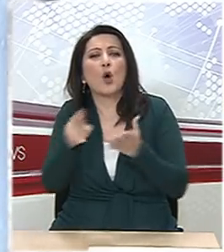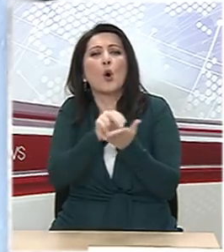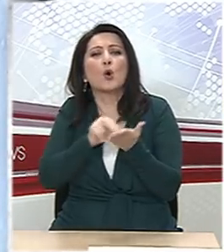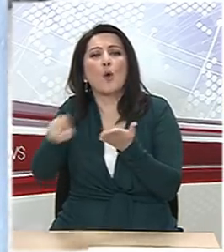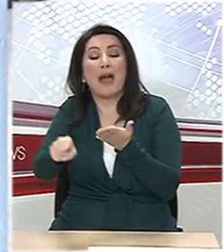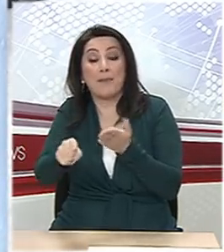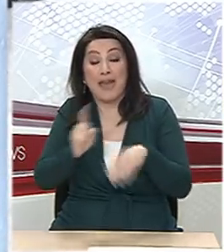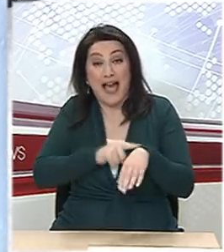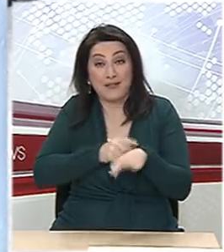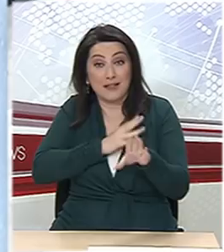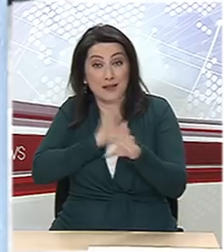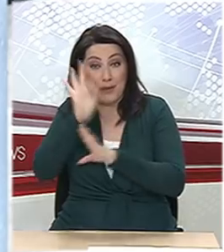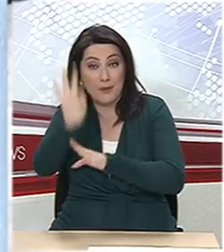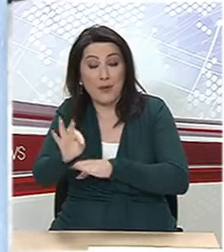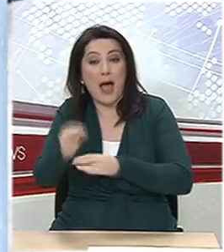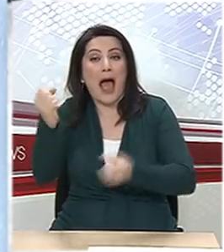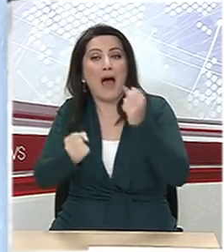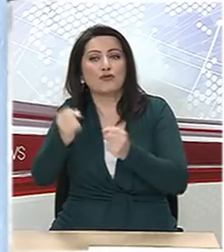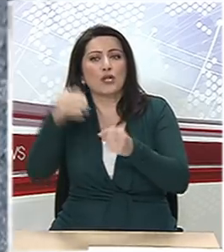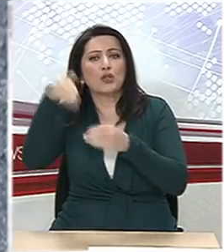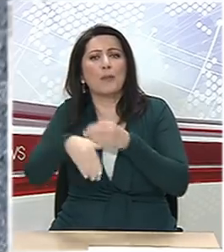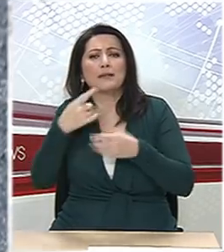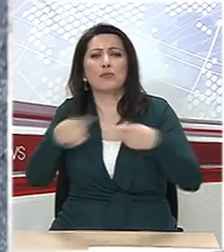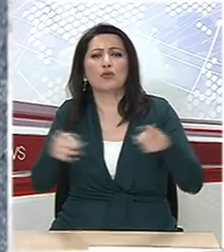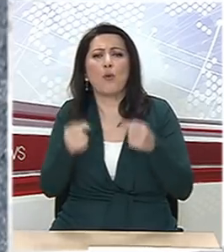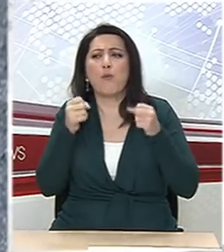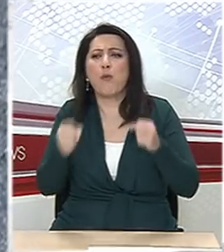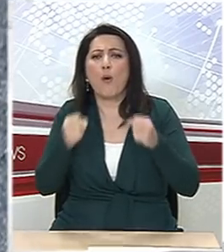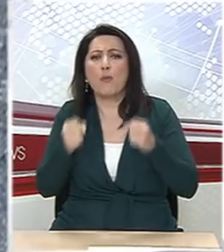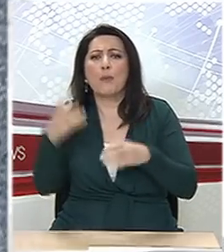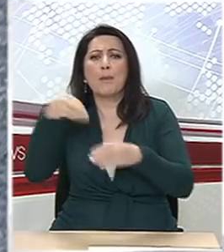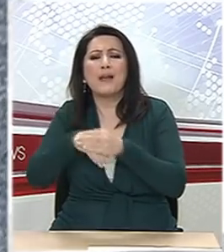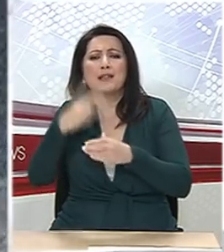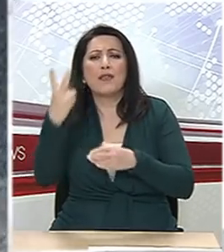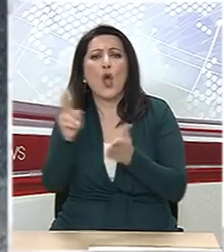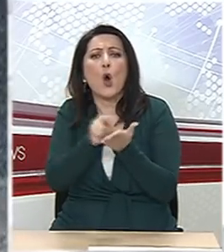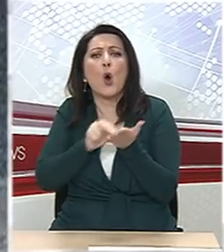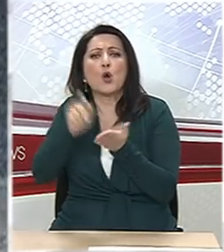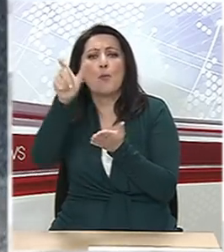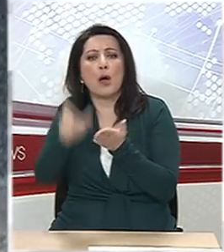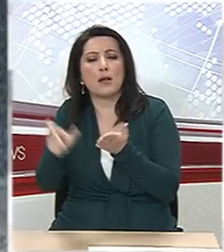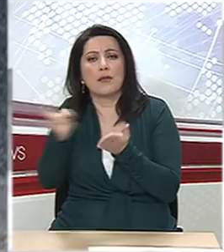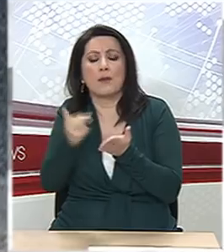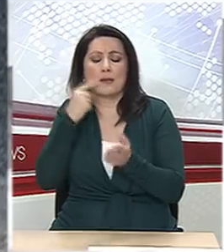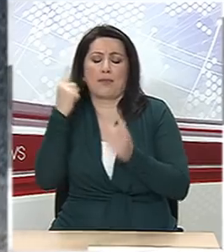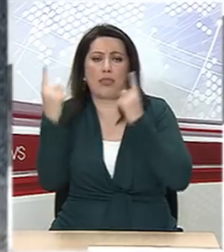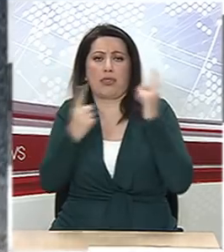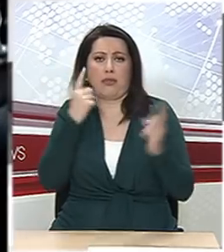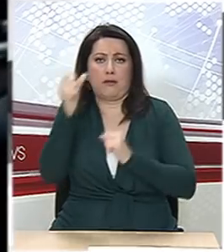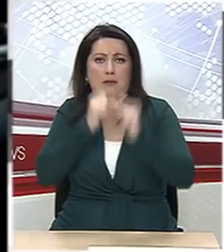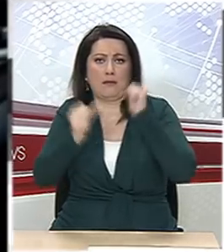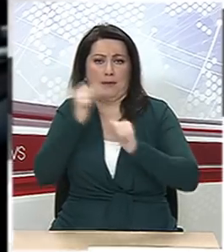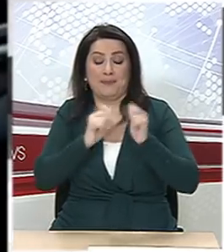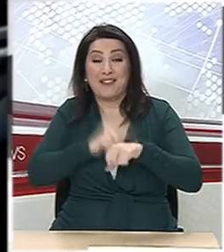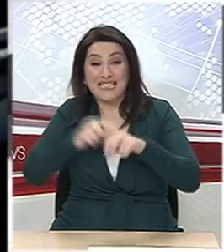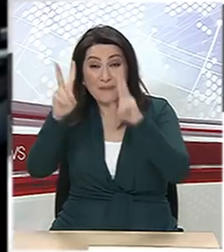να κάνει έλεγχο στο αυτοκίνητο που είχε δυνατή μουσική και στο οποίο βρίσκονταν 2 Ρωμά οι οποίοι ήταν υπό την επίρρεια αλκοόλ. Κατά τη διάρκεια του ελέγχου,